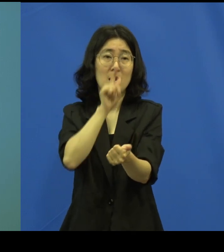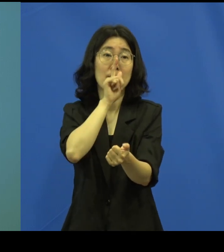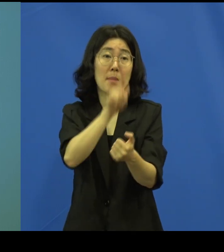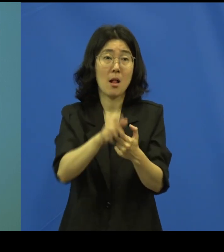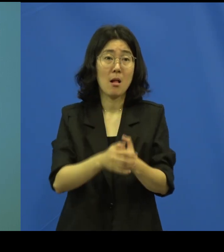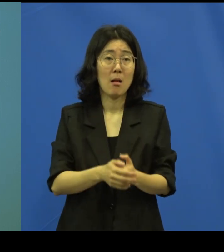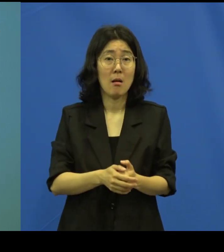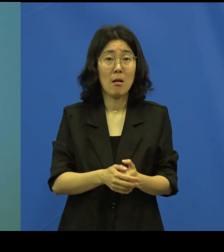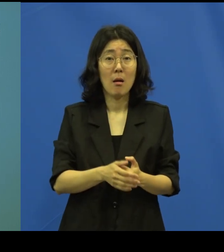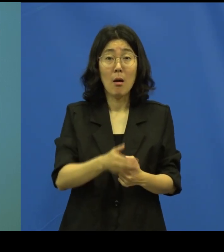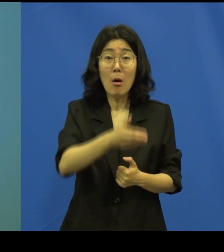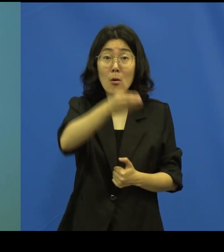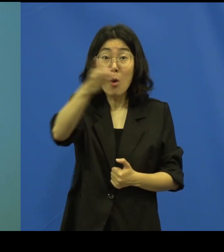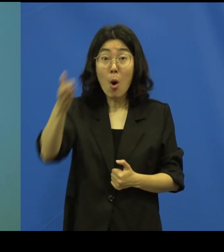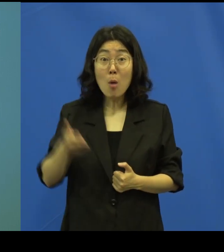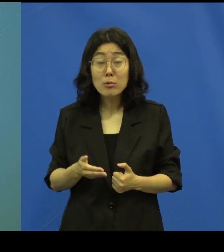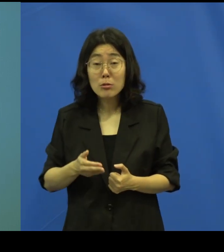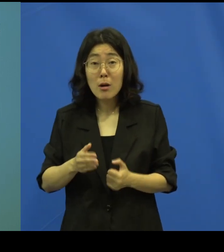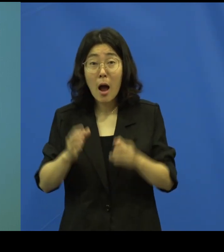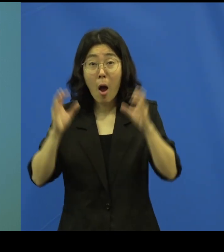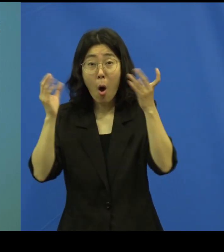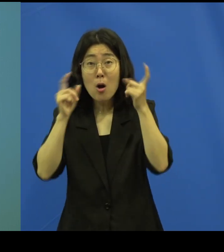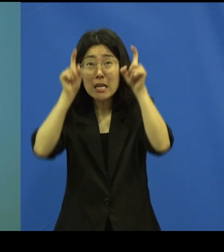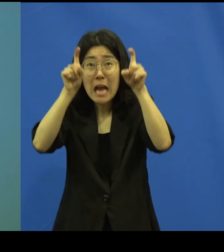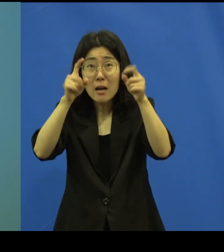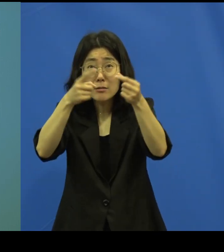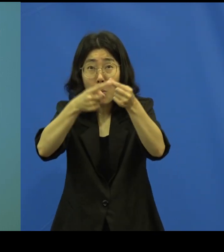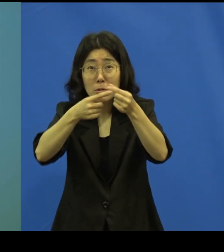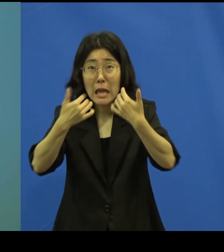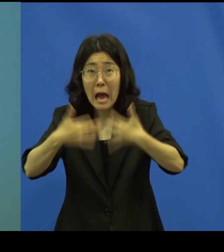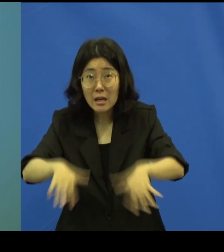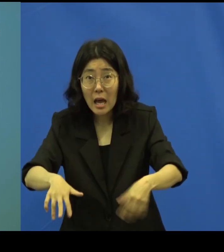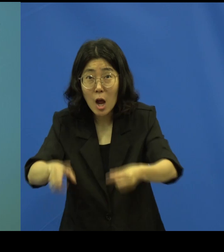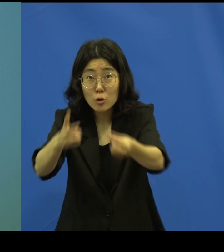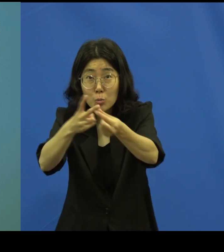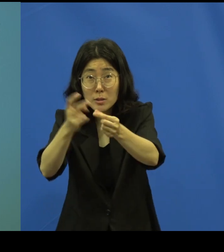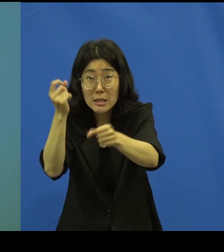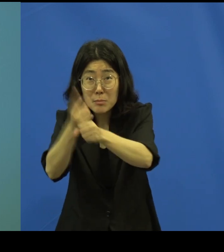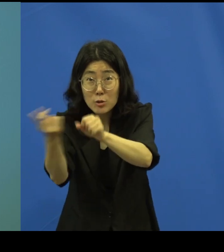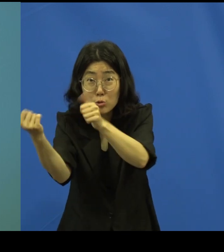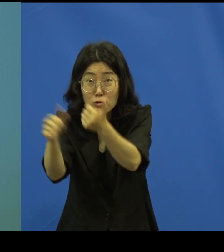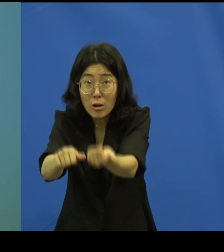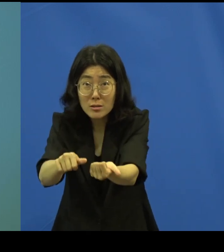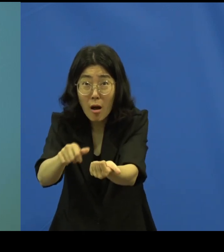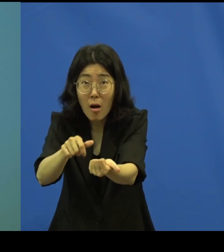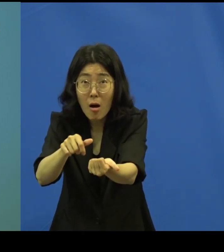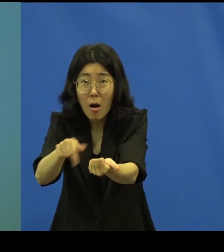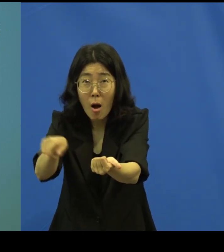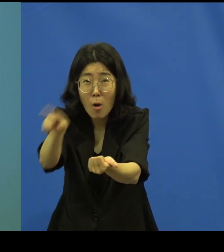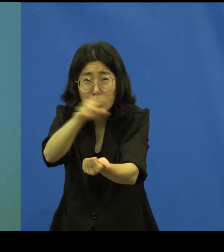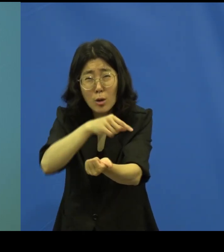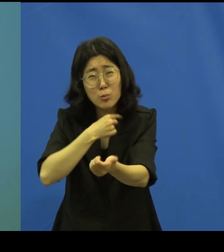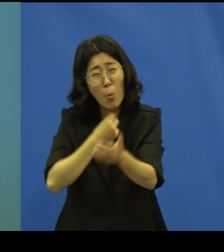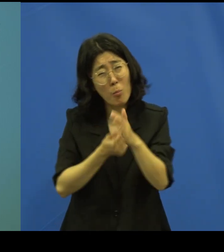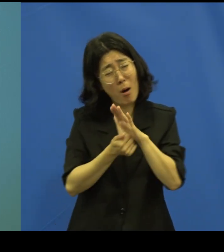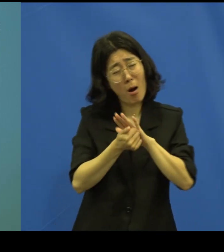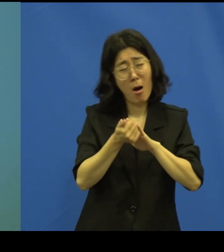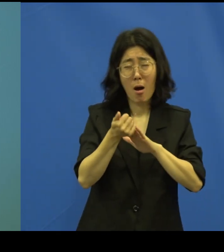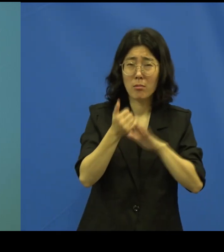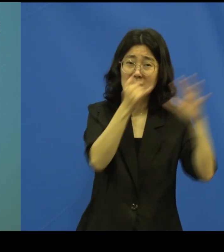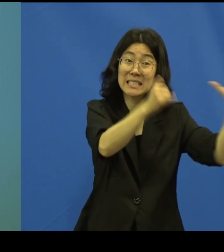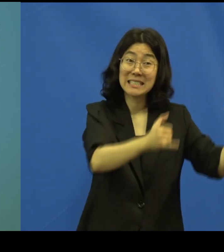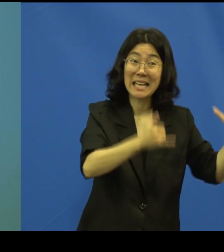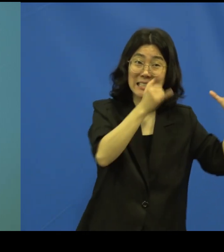여러분, 거기에서 무슨 소망의 근거를 찾을 수가 있겠습니까? 근데 기독교의 복음은 여기에 달려있어요. 어린 양.